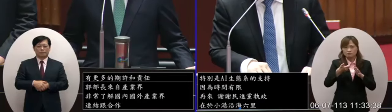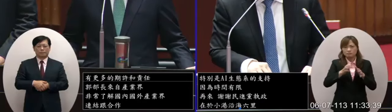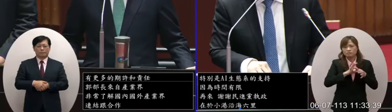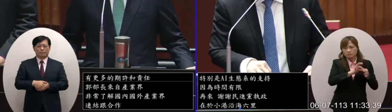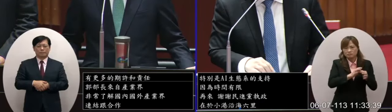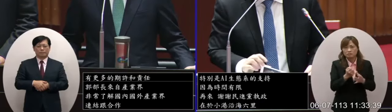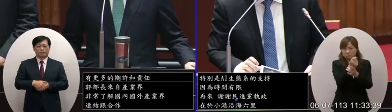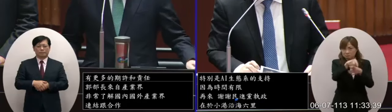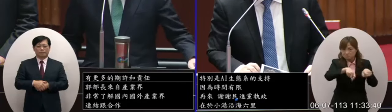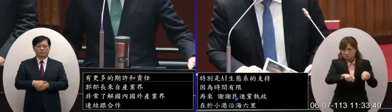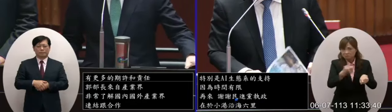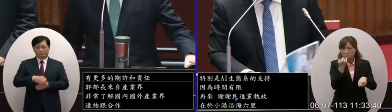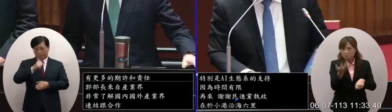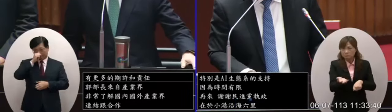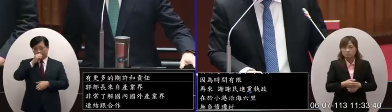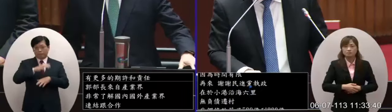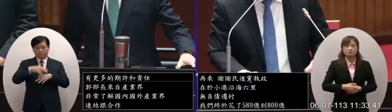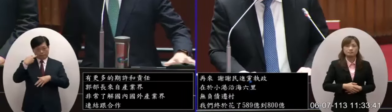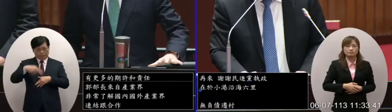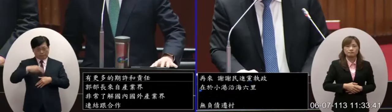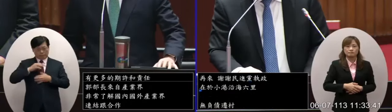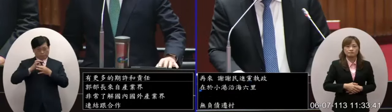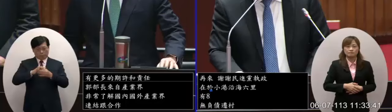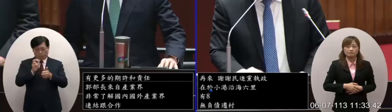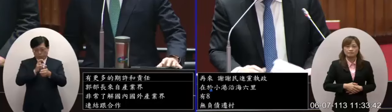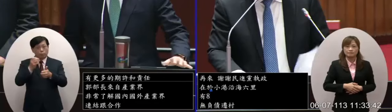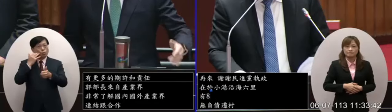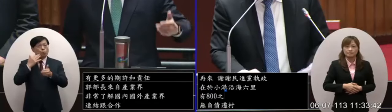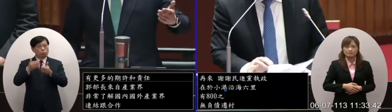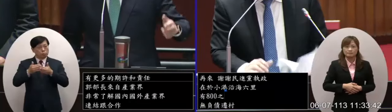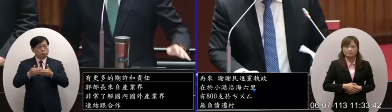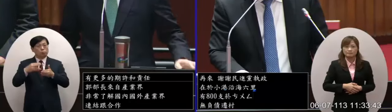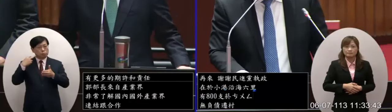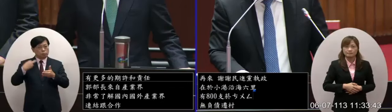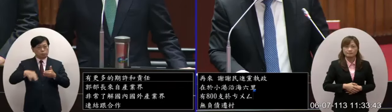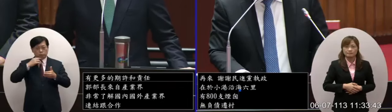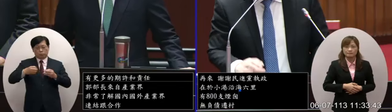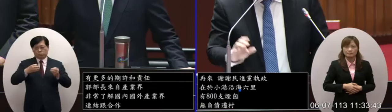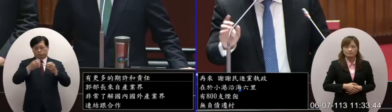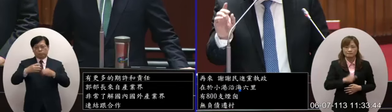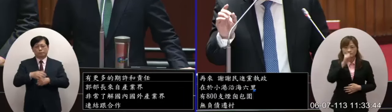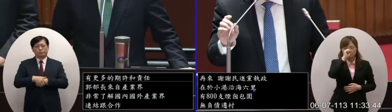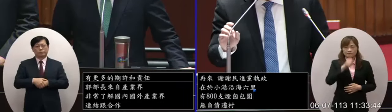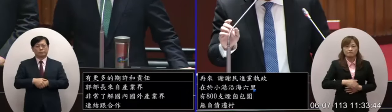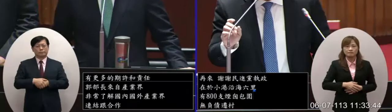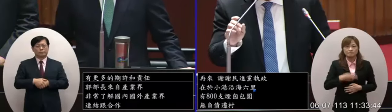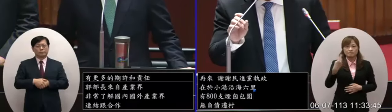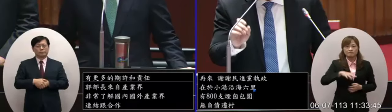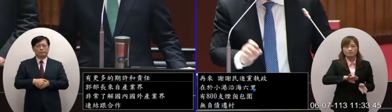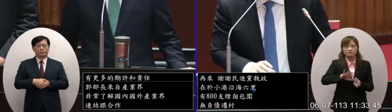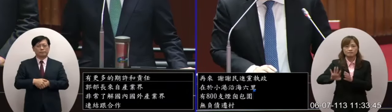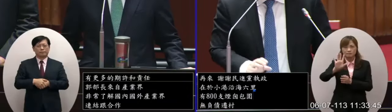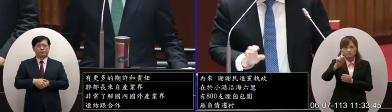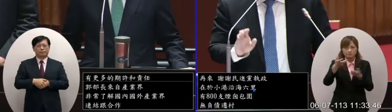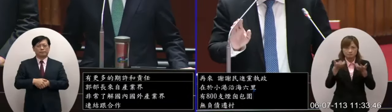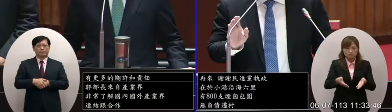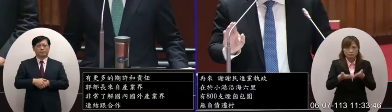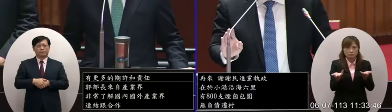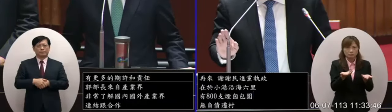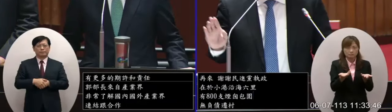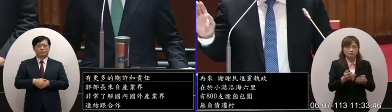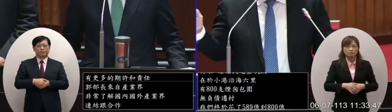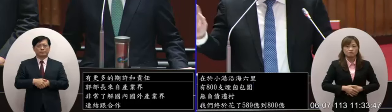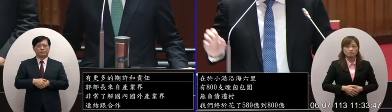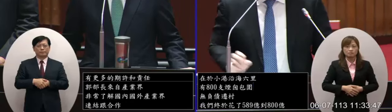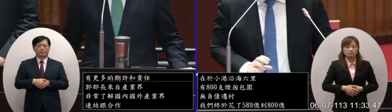这样的方案，好吗？ 好的，我们会去持续关心，有需要的话我们再做进一步的讨论。 好，另外当然有一件也是非常重要，就是说